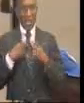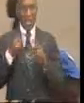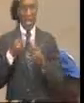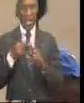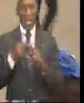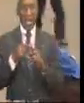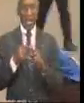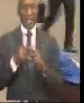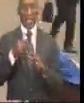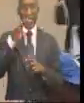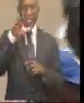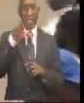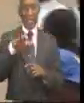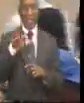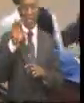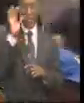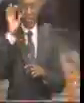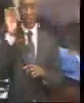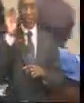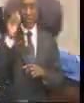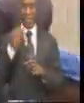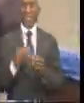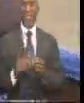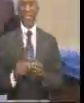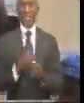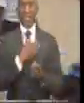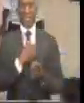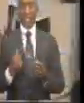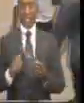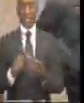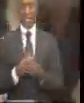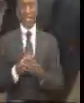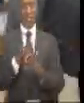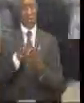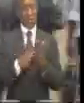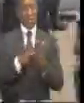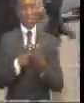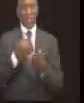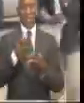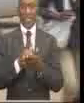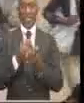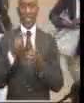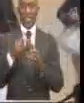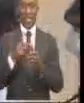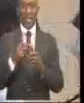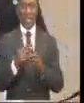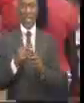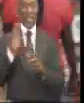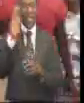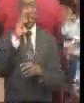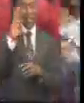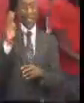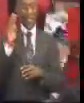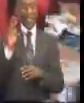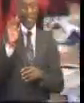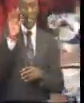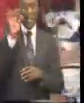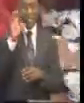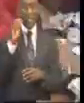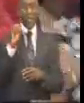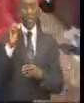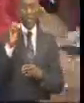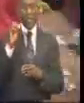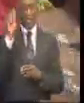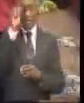revenu national brut par habitant est de 680 dollars américains par an. Une progression saluée par le PNUD, mais l'Agence des Nations